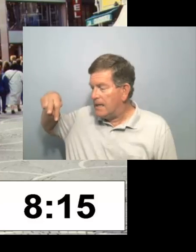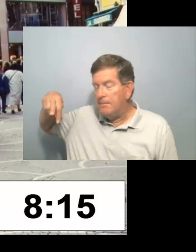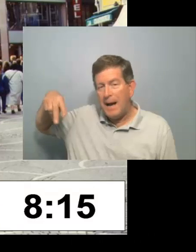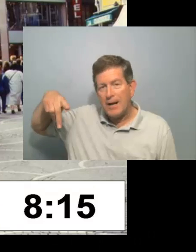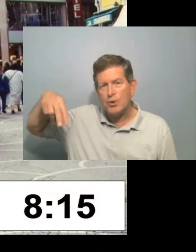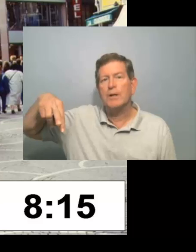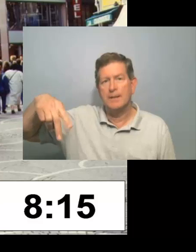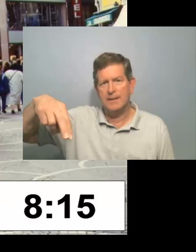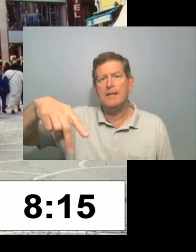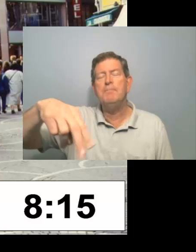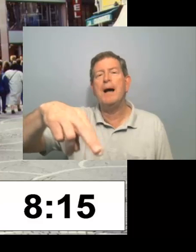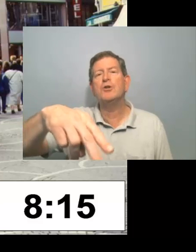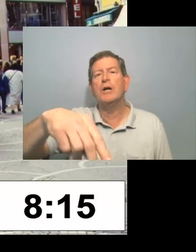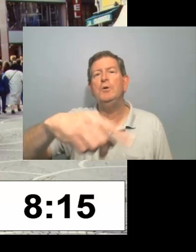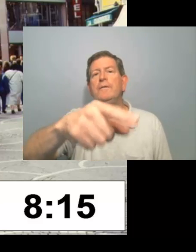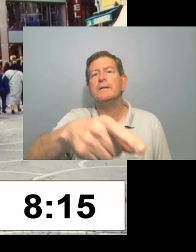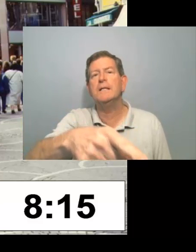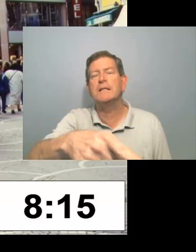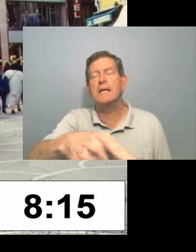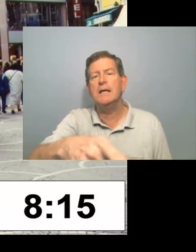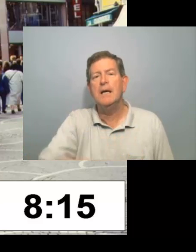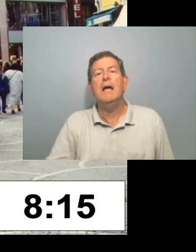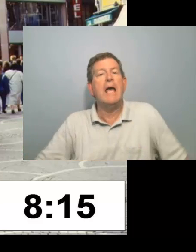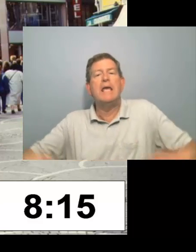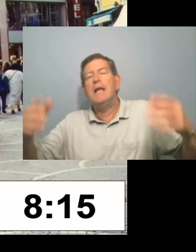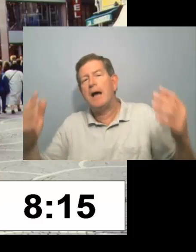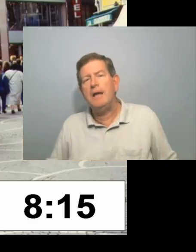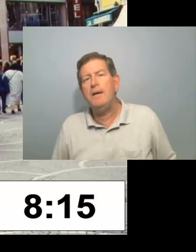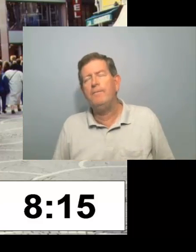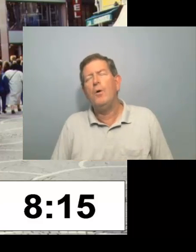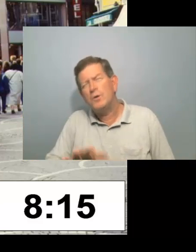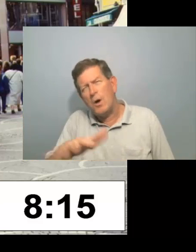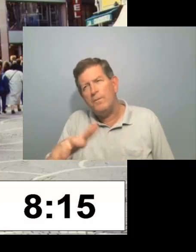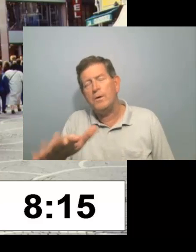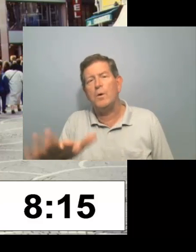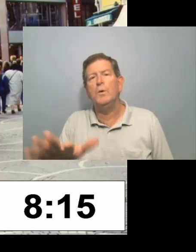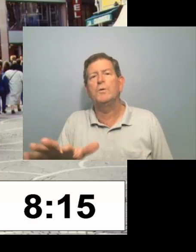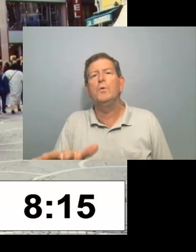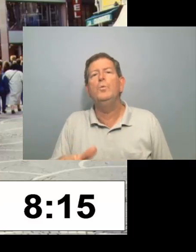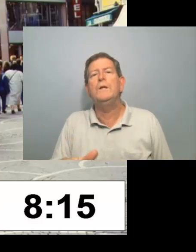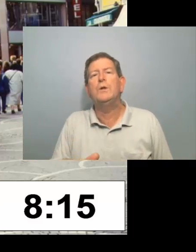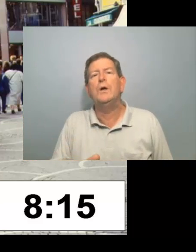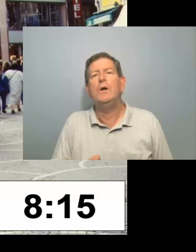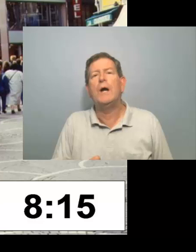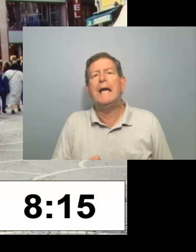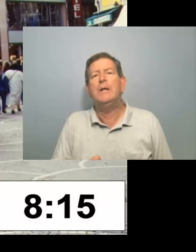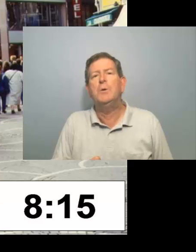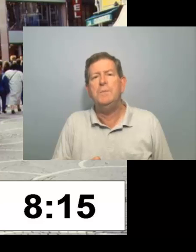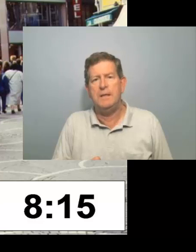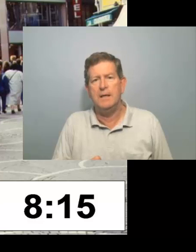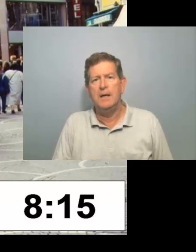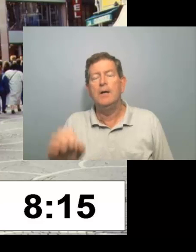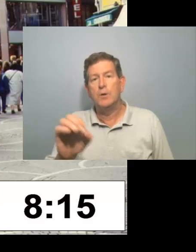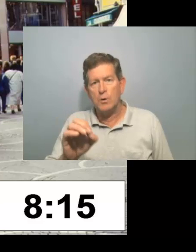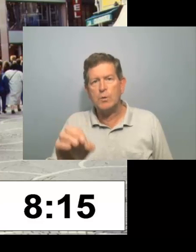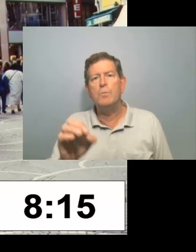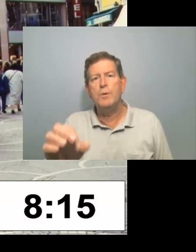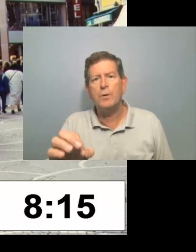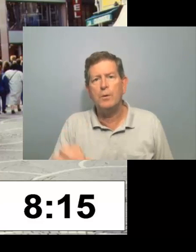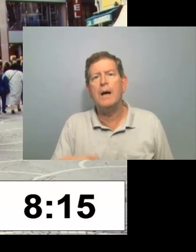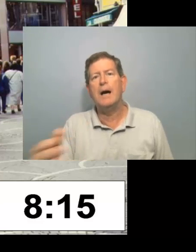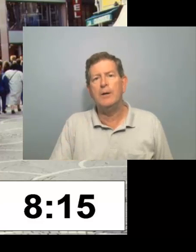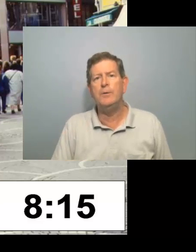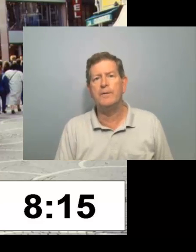Voilà, il marche, hein, il marche à l'université et il arrive aux environs de 8h30 dans